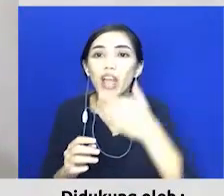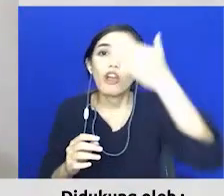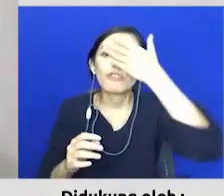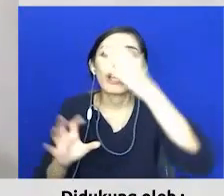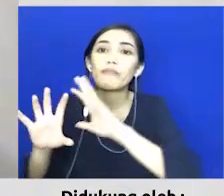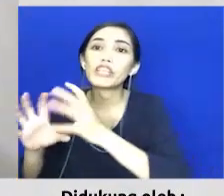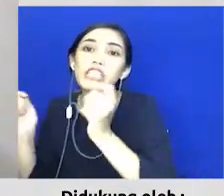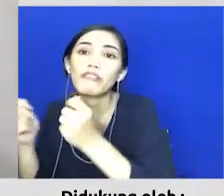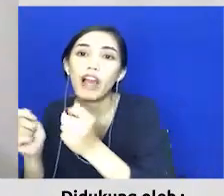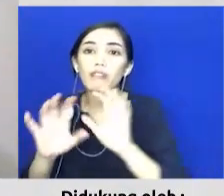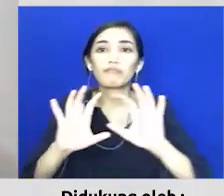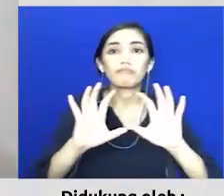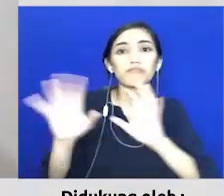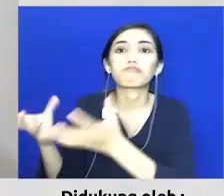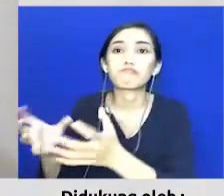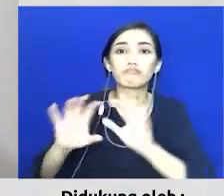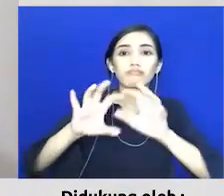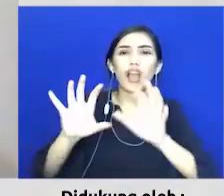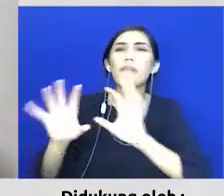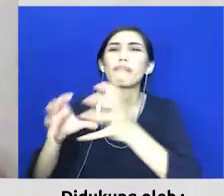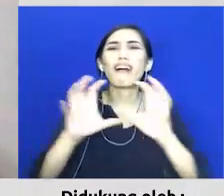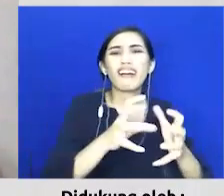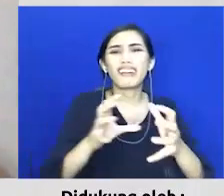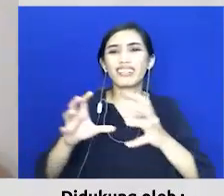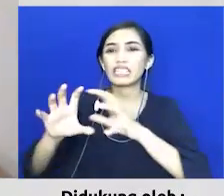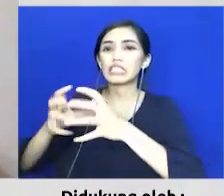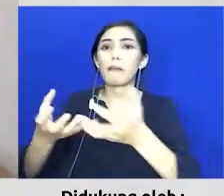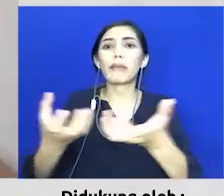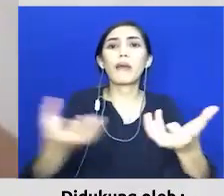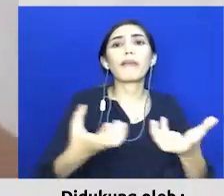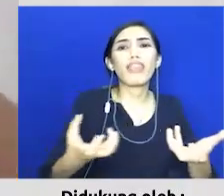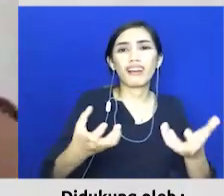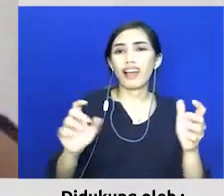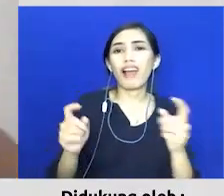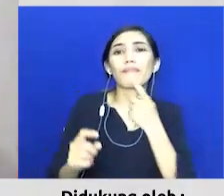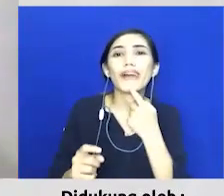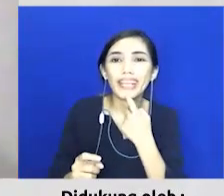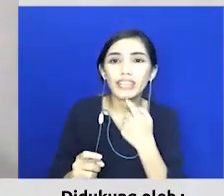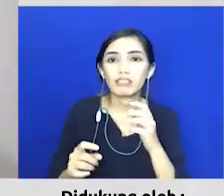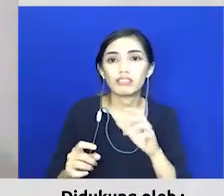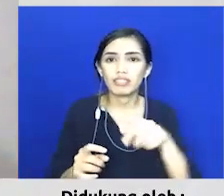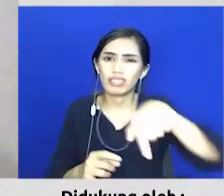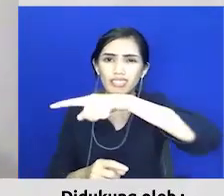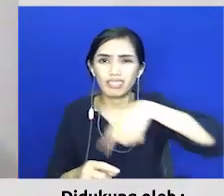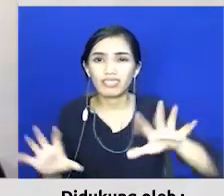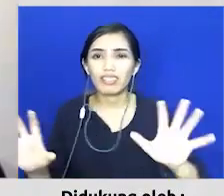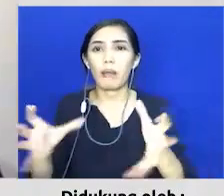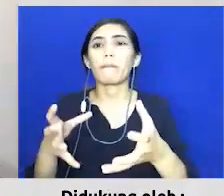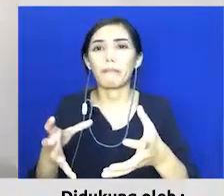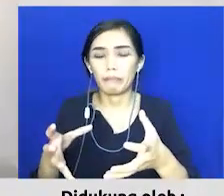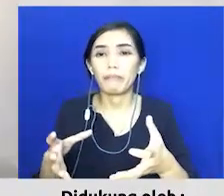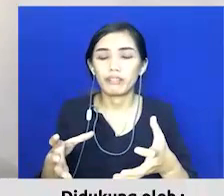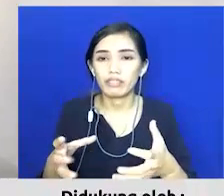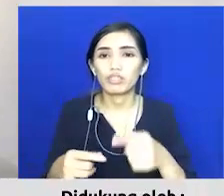Kenapa dan itu masih gitu terjadi? Gak tahu ini kalau istilahnya Salim Said, ini dosa bawaannya siapa